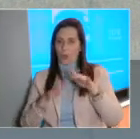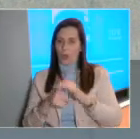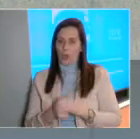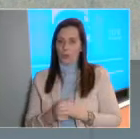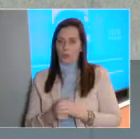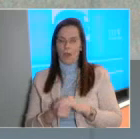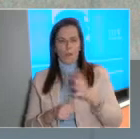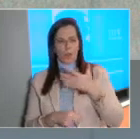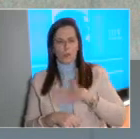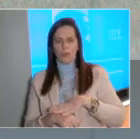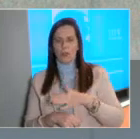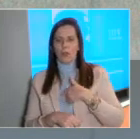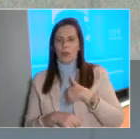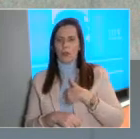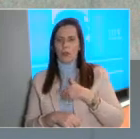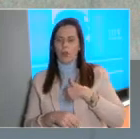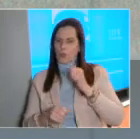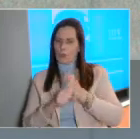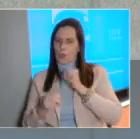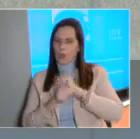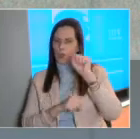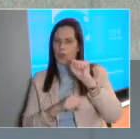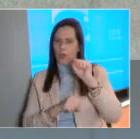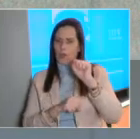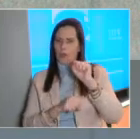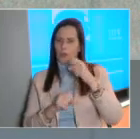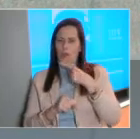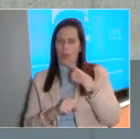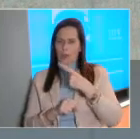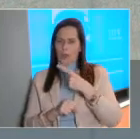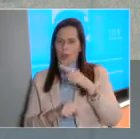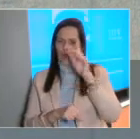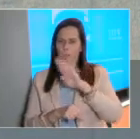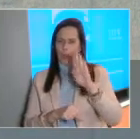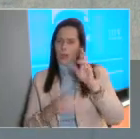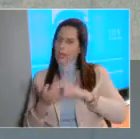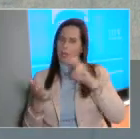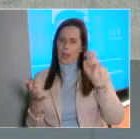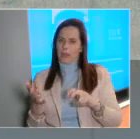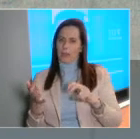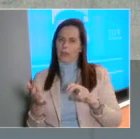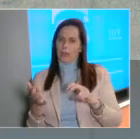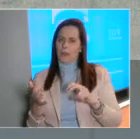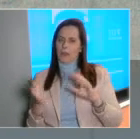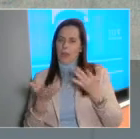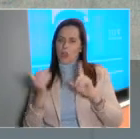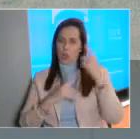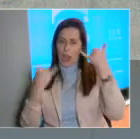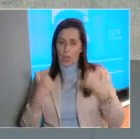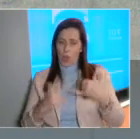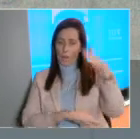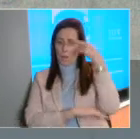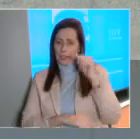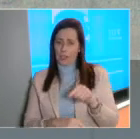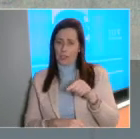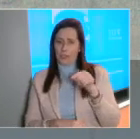הממשלה. שמה? אני מנהלת משמרת מחאה, בקריאה למר נתניהו להתפטר. מה שקורה היום